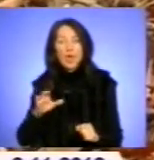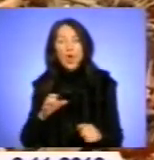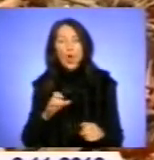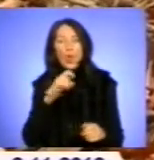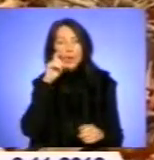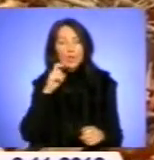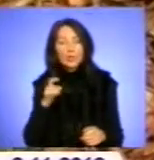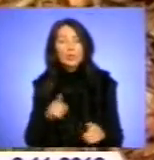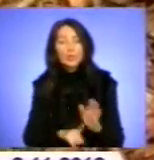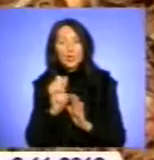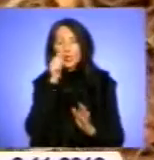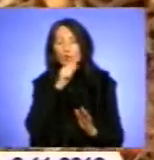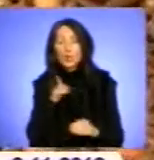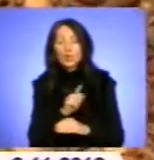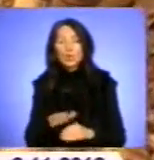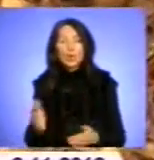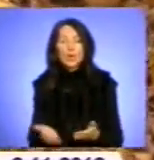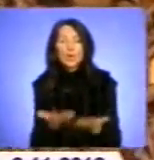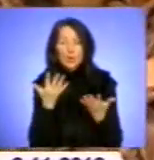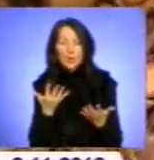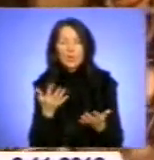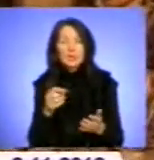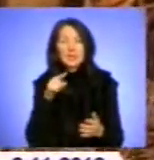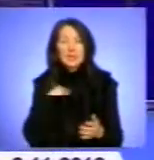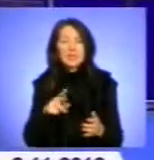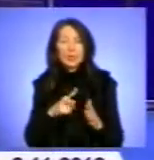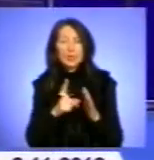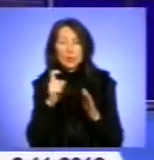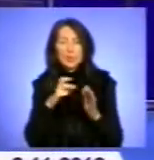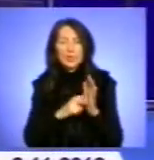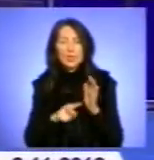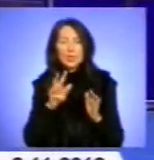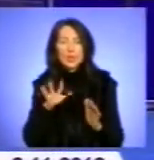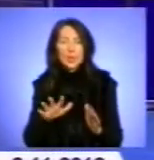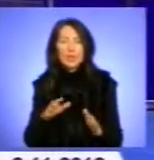на Тернопільщині виявили 1175 снарядів часів минулих воєн.